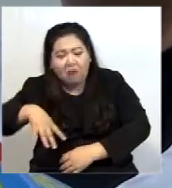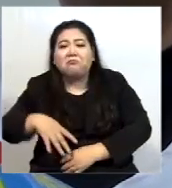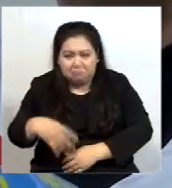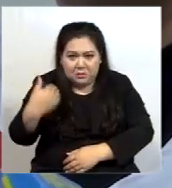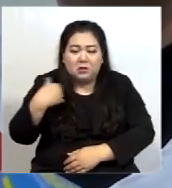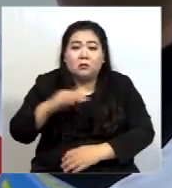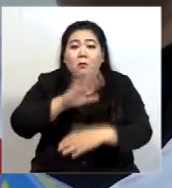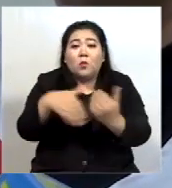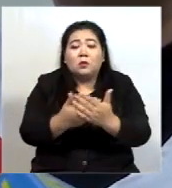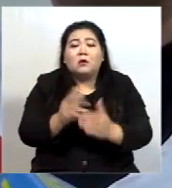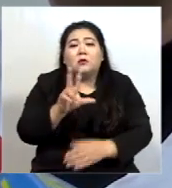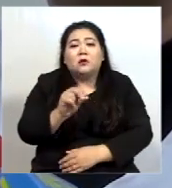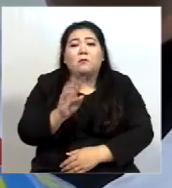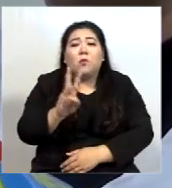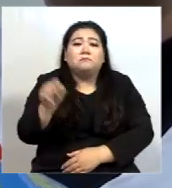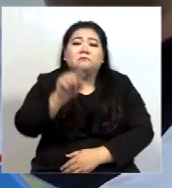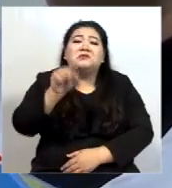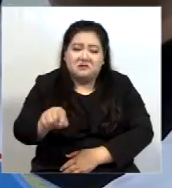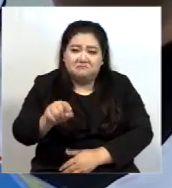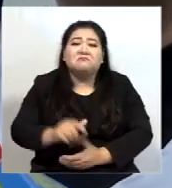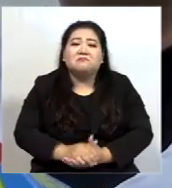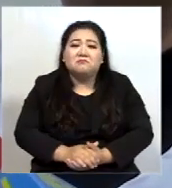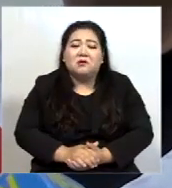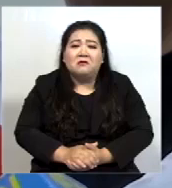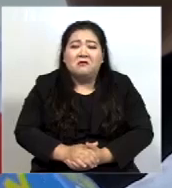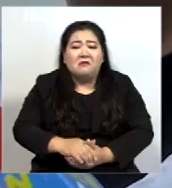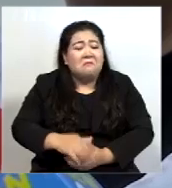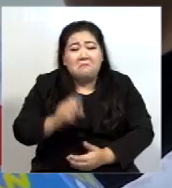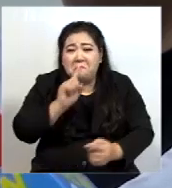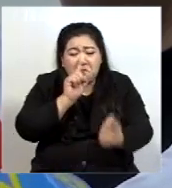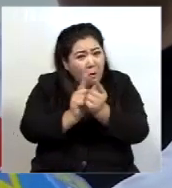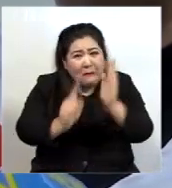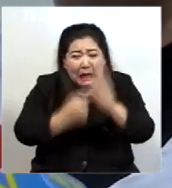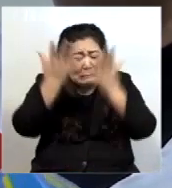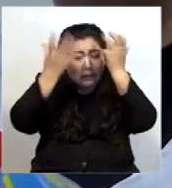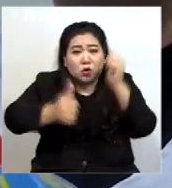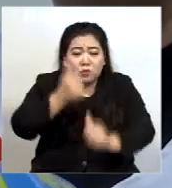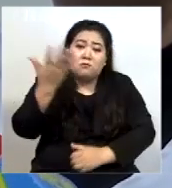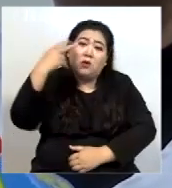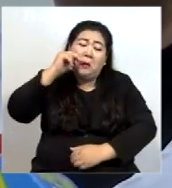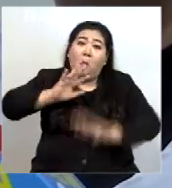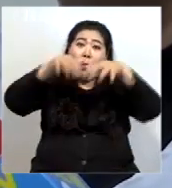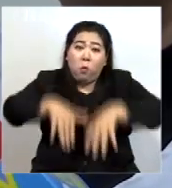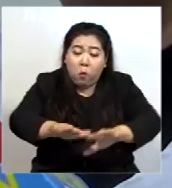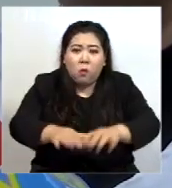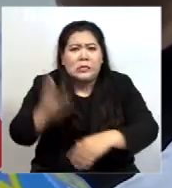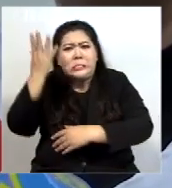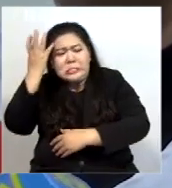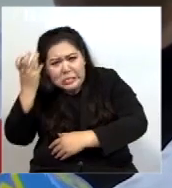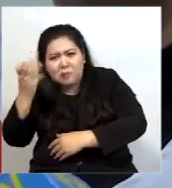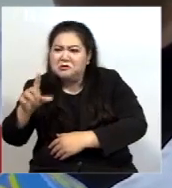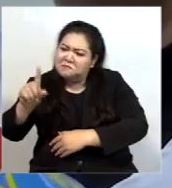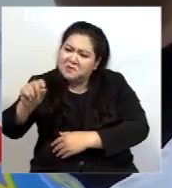บถึง 36% นะครับคือเราไม่เคยเจอเยอะขนาดนี้มาก่อนนะไม่ว่าสึนามิก็ดีนะครับหรือว่า